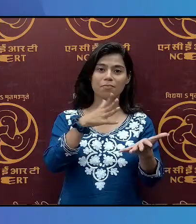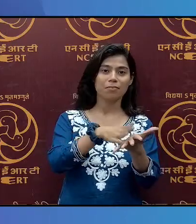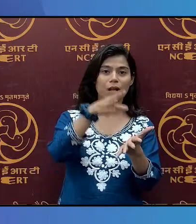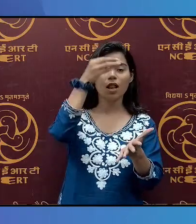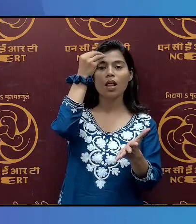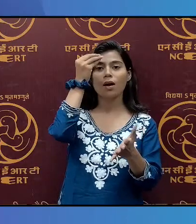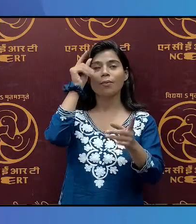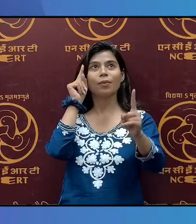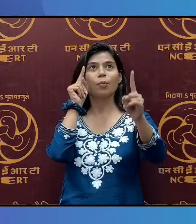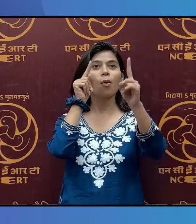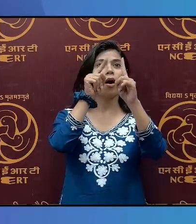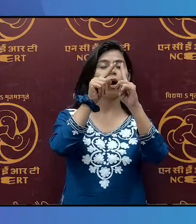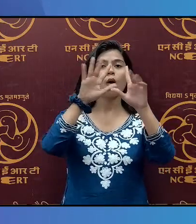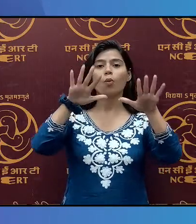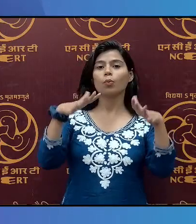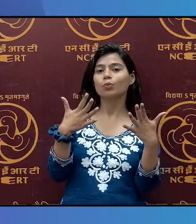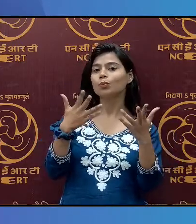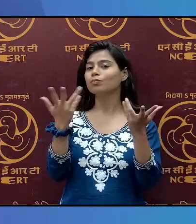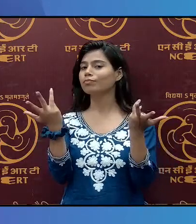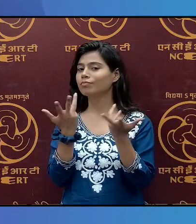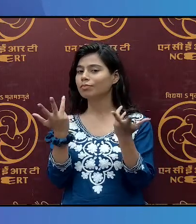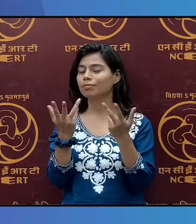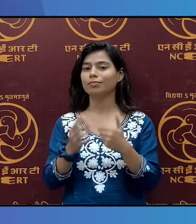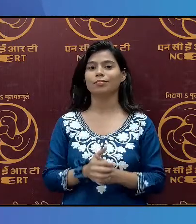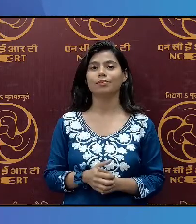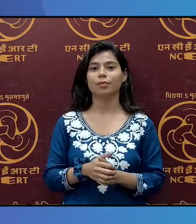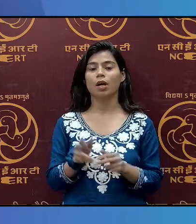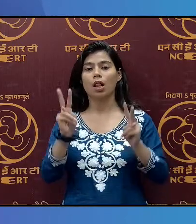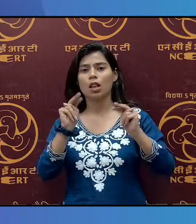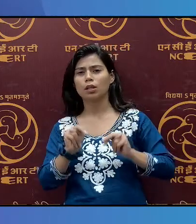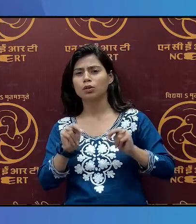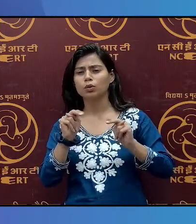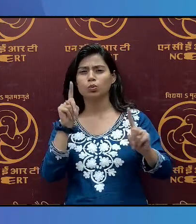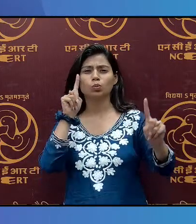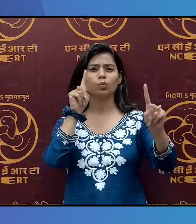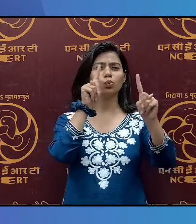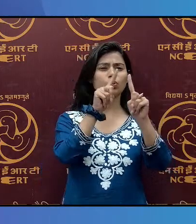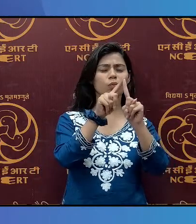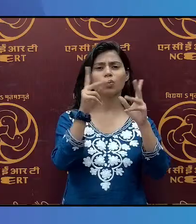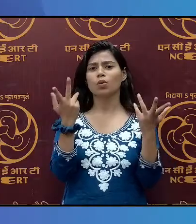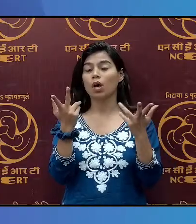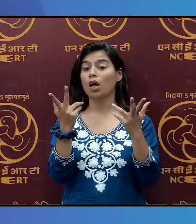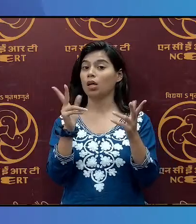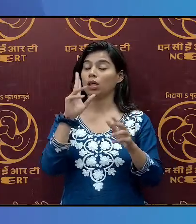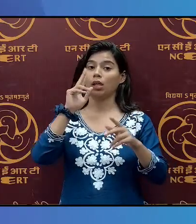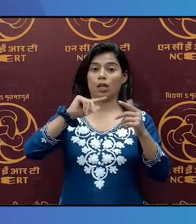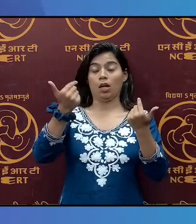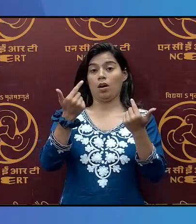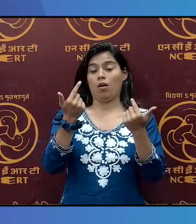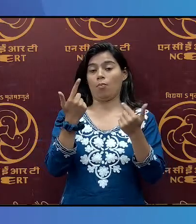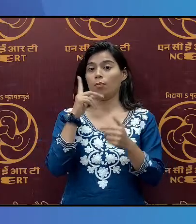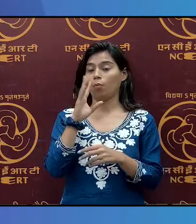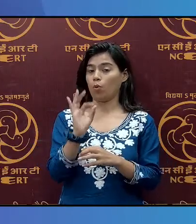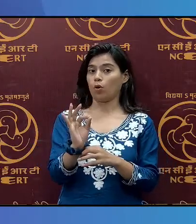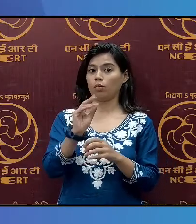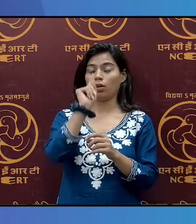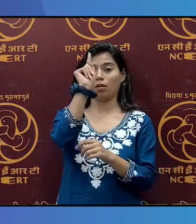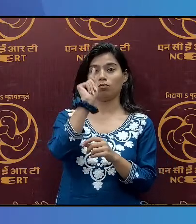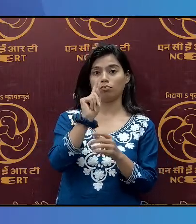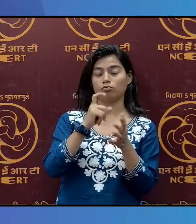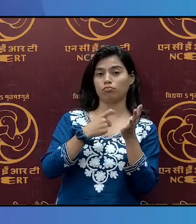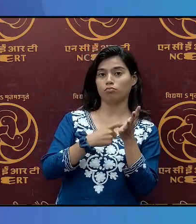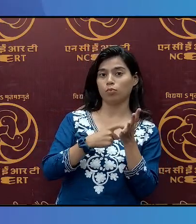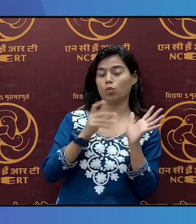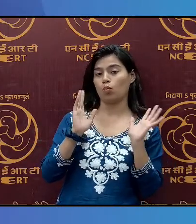की भूमिका. Topic for today. Needs and goals play a fundamental role in learning by shaping